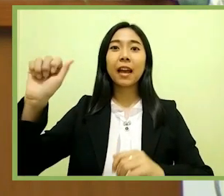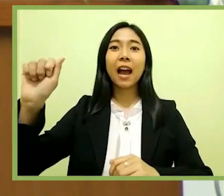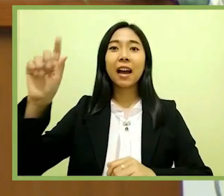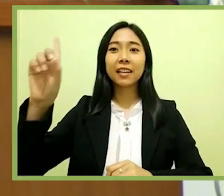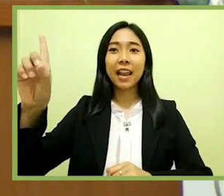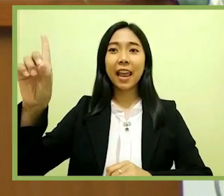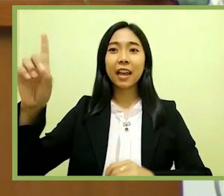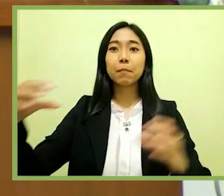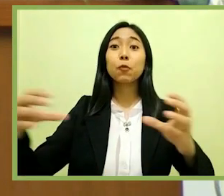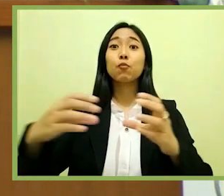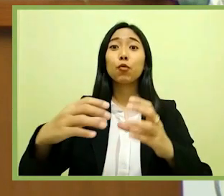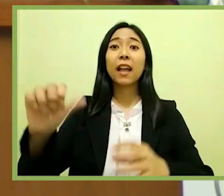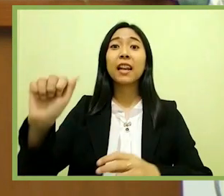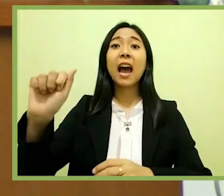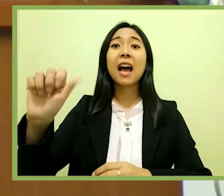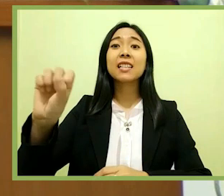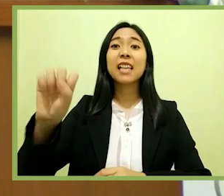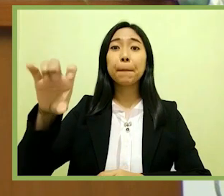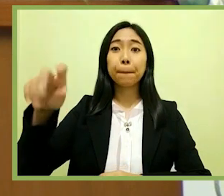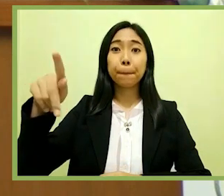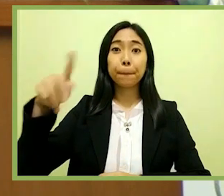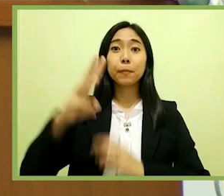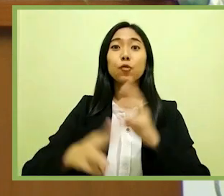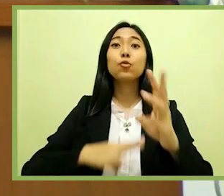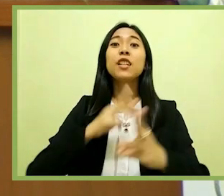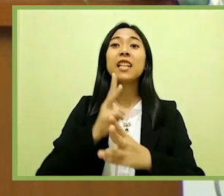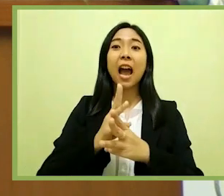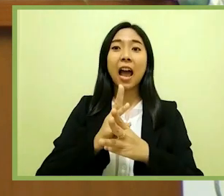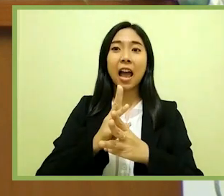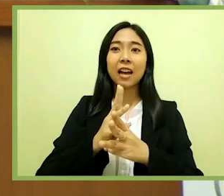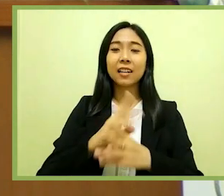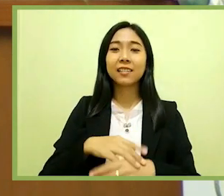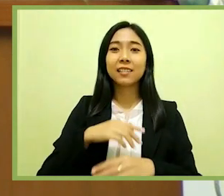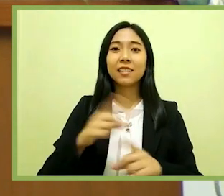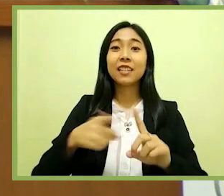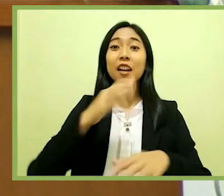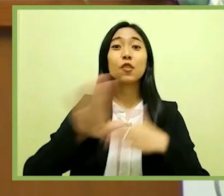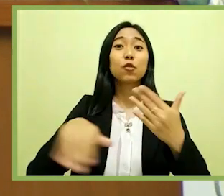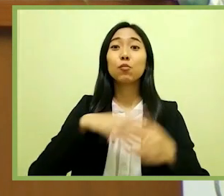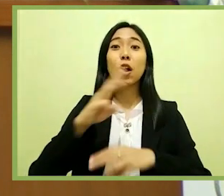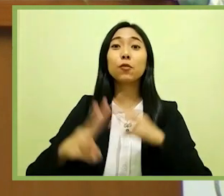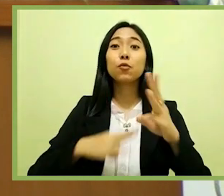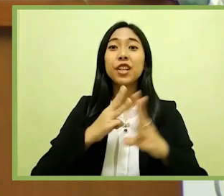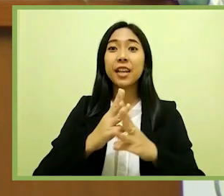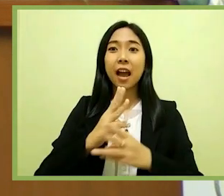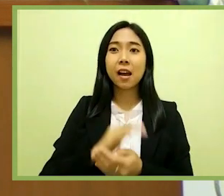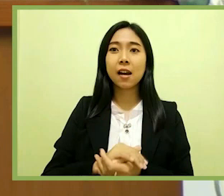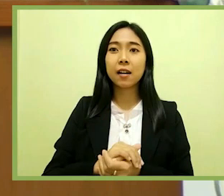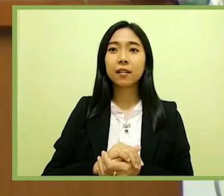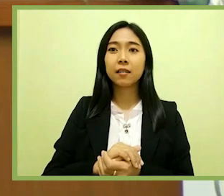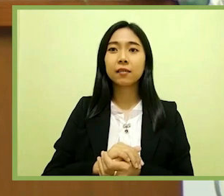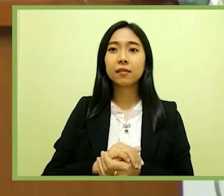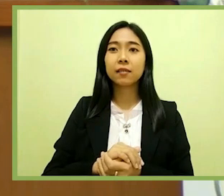berusaha untuk mempertemukan para pemilik nama Asep dari berbagai penjuru dunia supaya